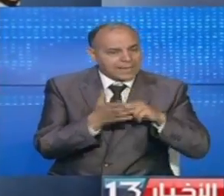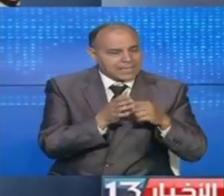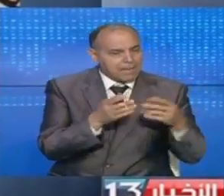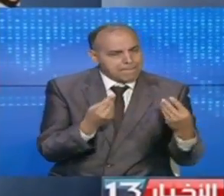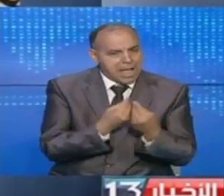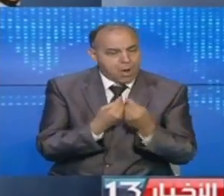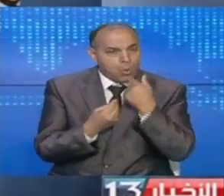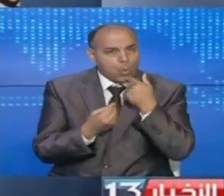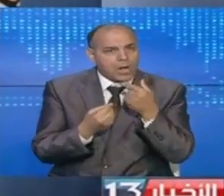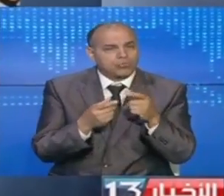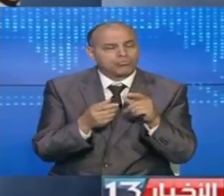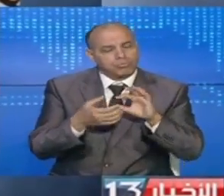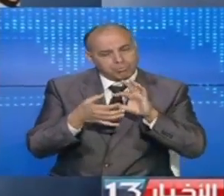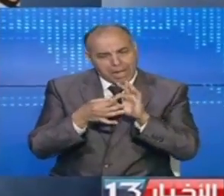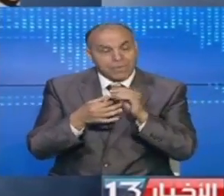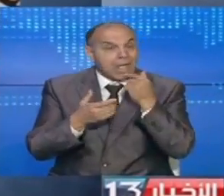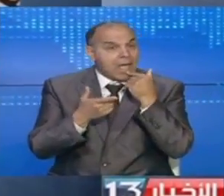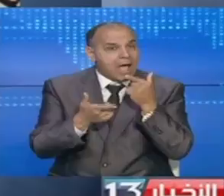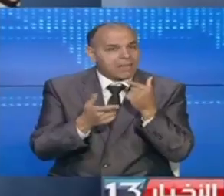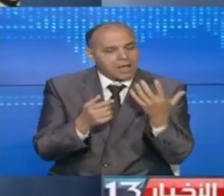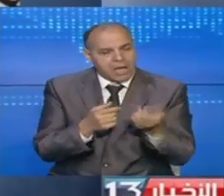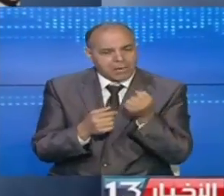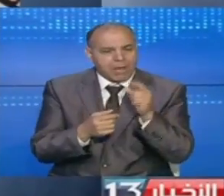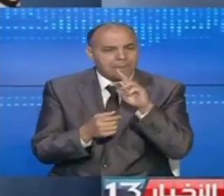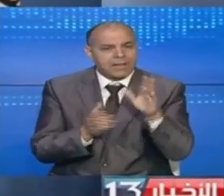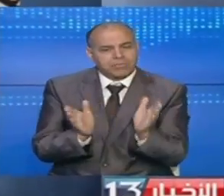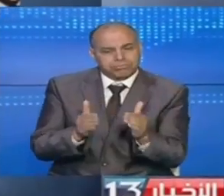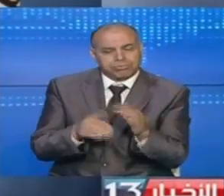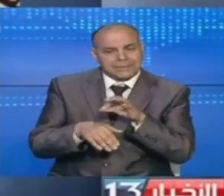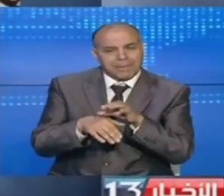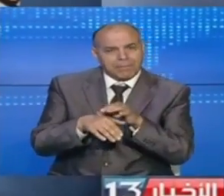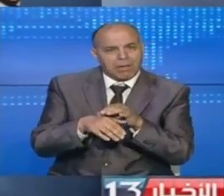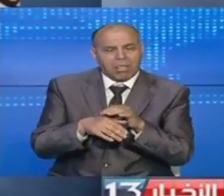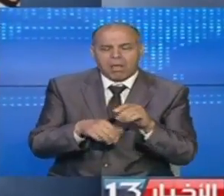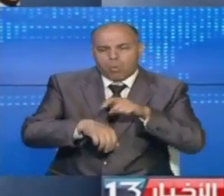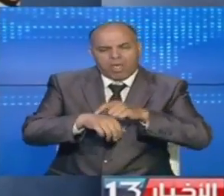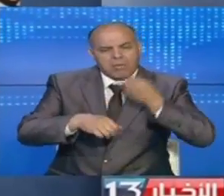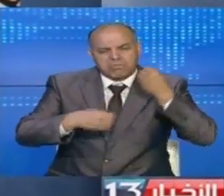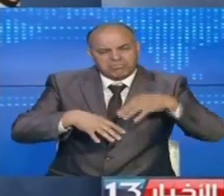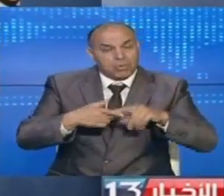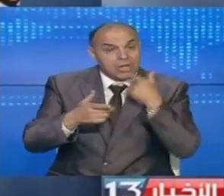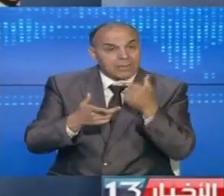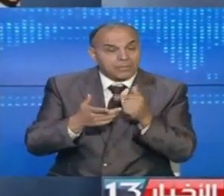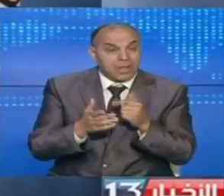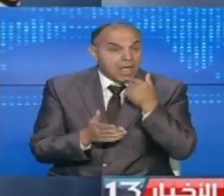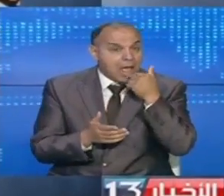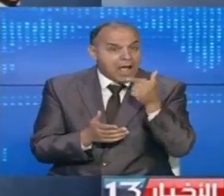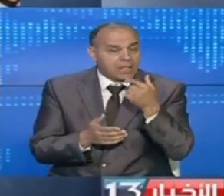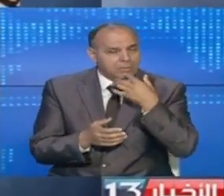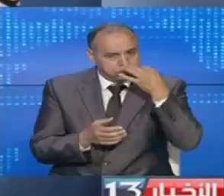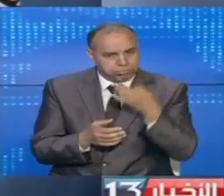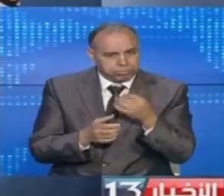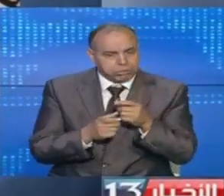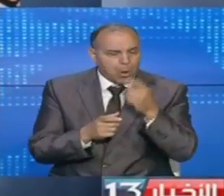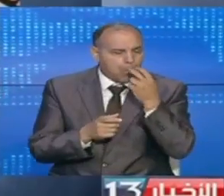كانوا أطرافا في هذه الشبكة، وحجز 14 آلة طبية غير صالحة للاستعمال. وقد تعهدت